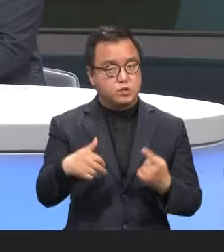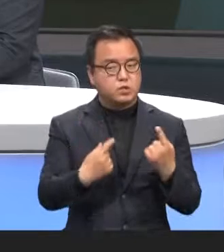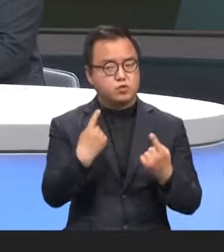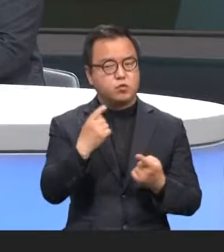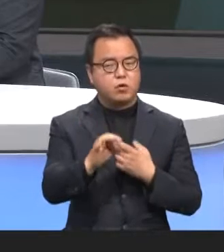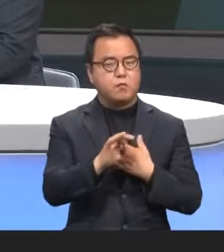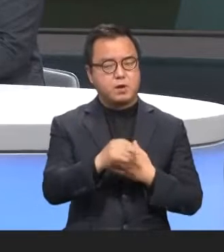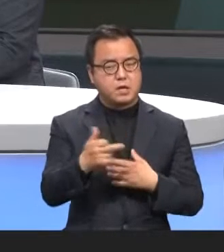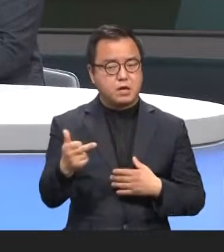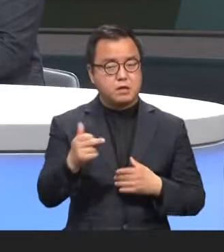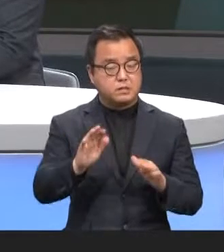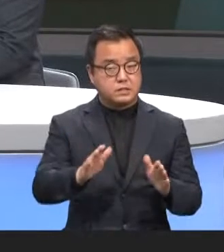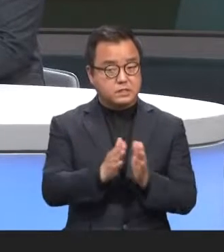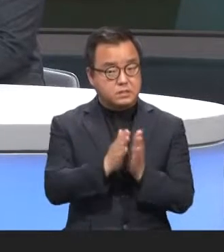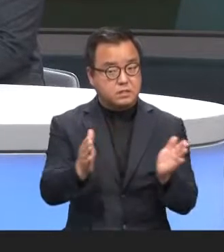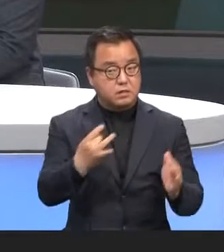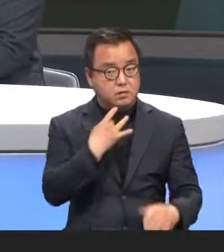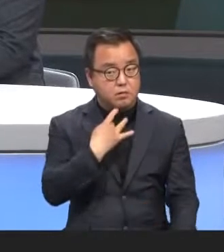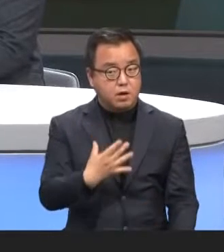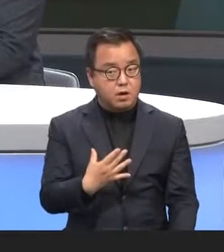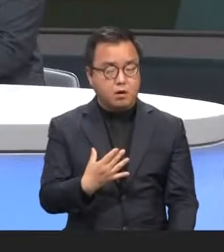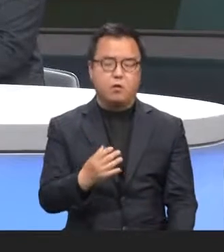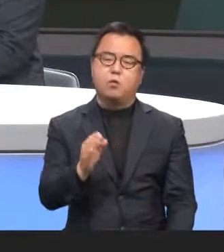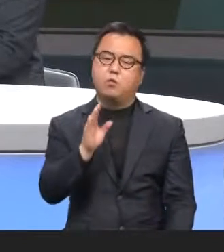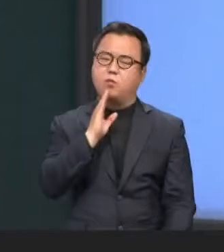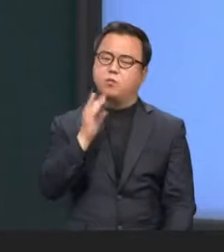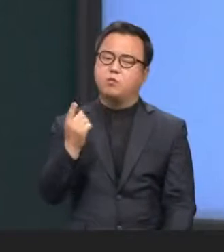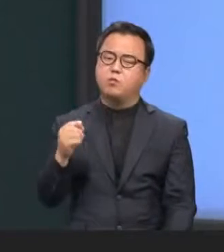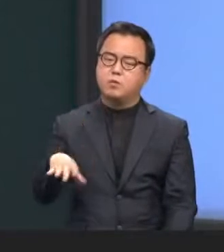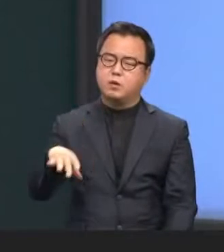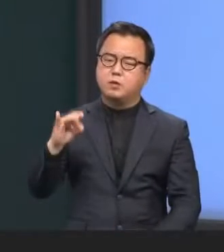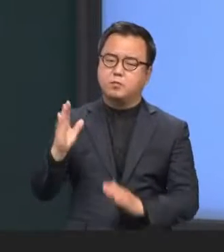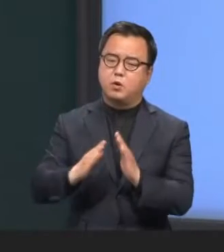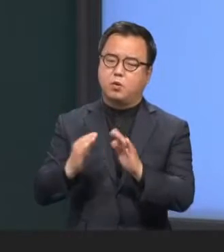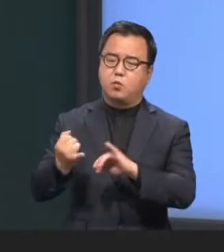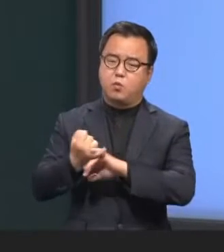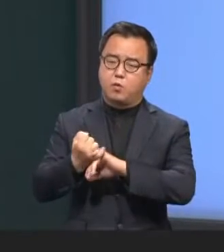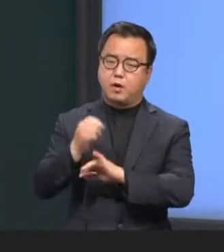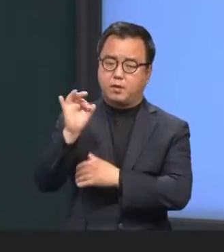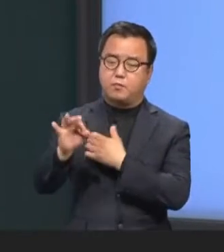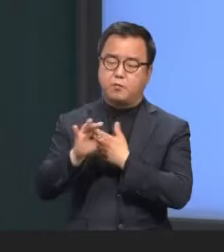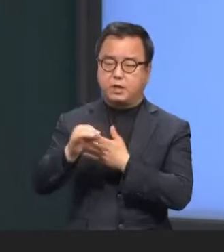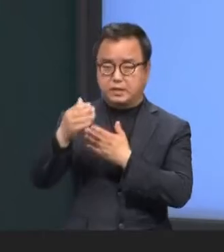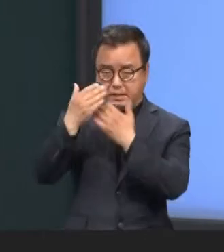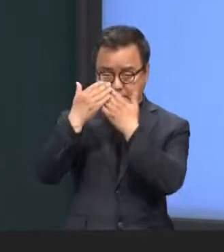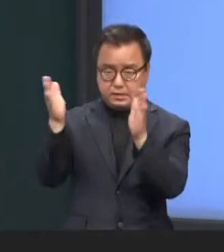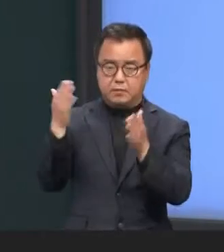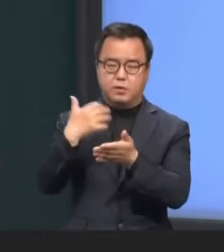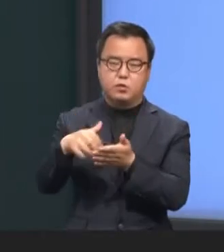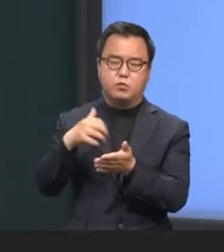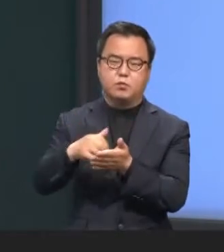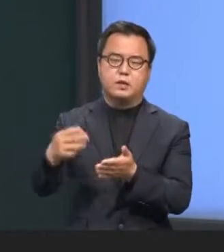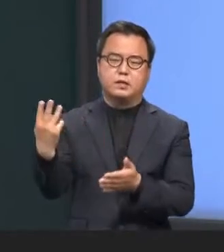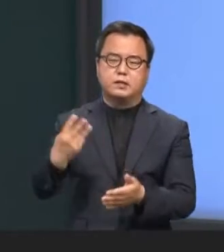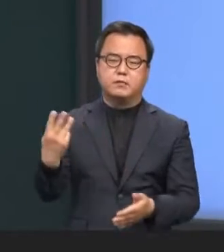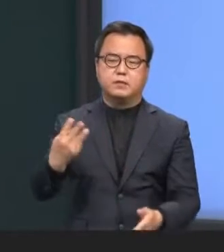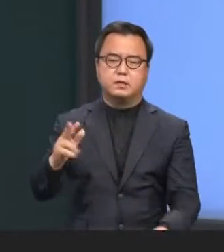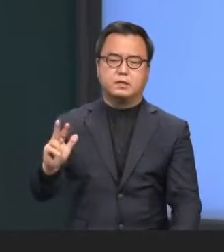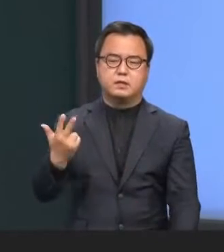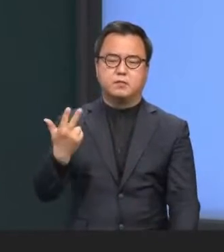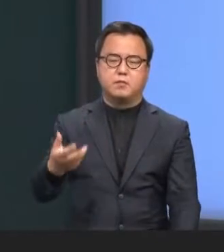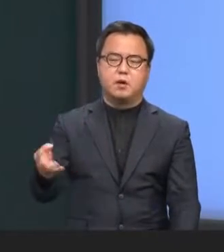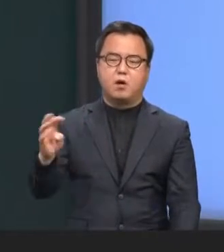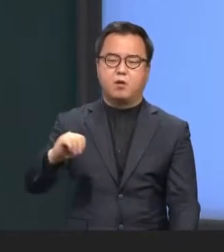시작에 불과하다 예 그렇습니다 바이든 대통령 당초 공약을 보면 학자금대출 탕감 규모는 3천 700억 달러 였었는데